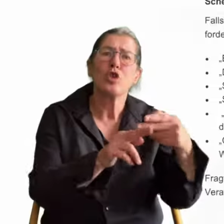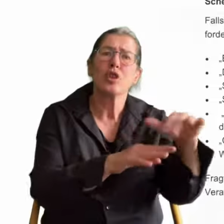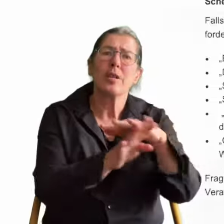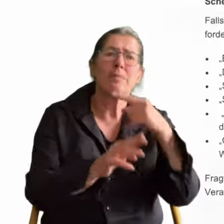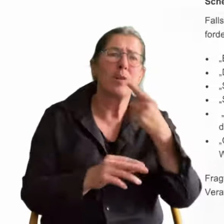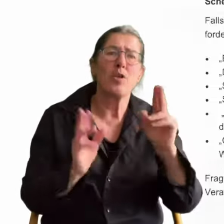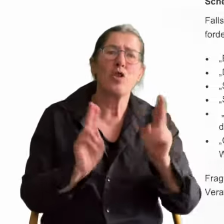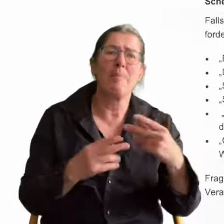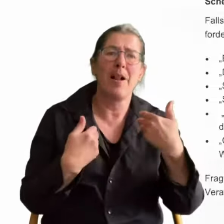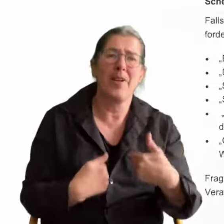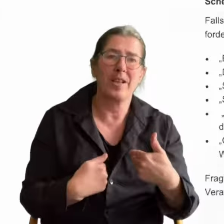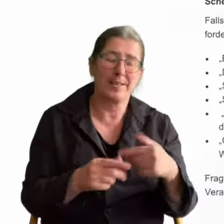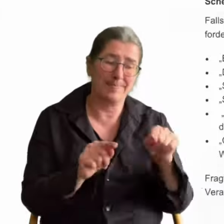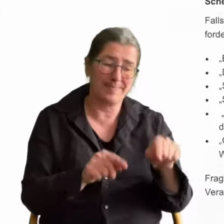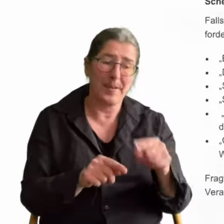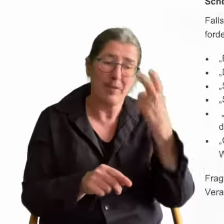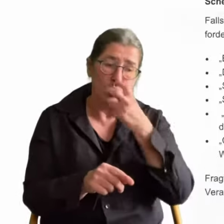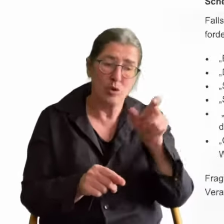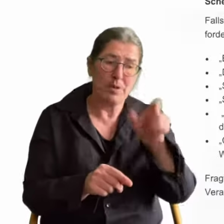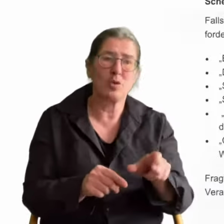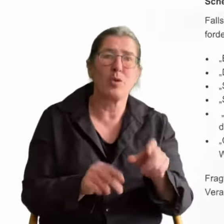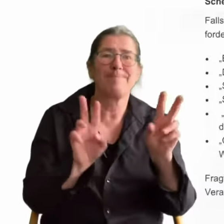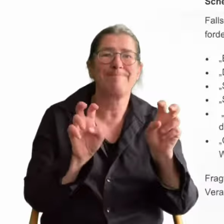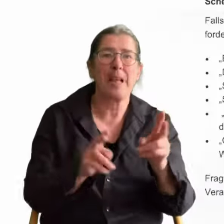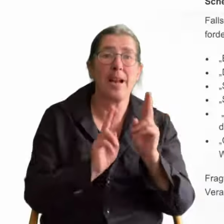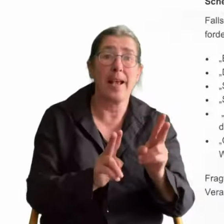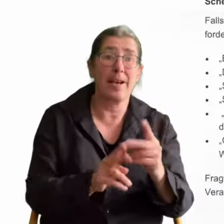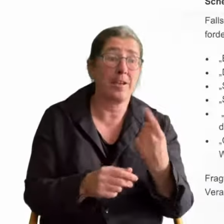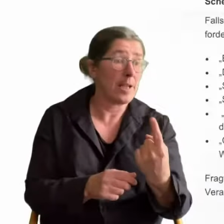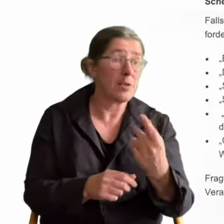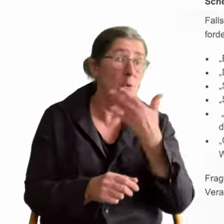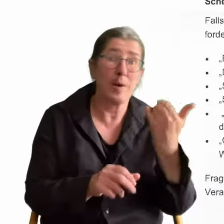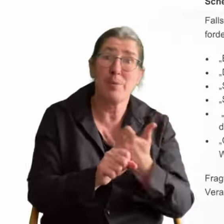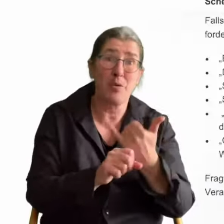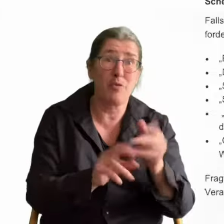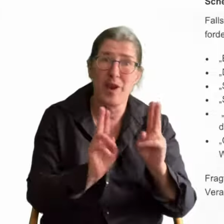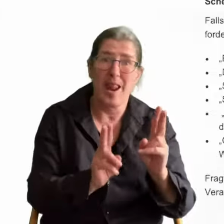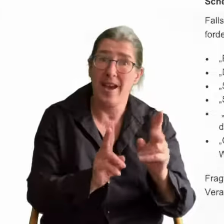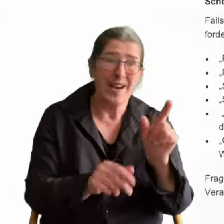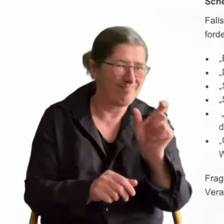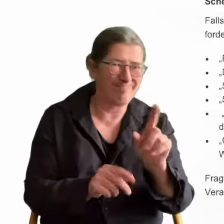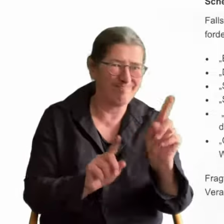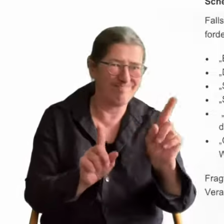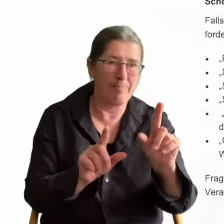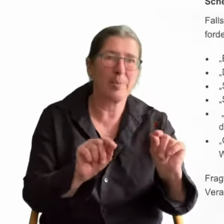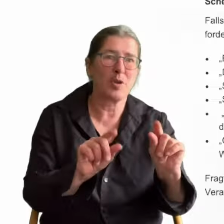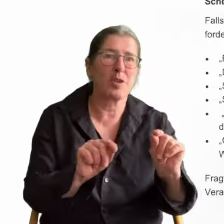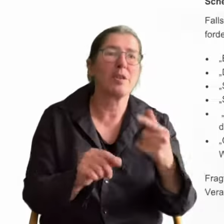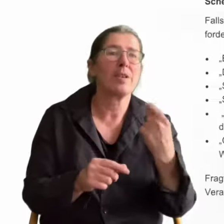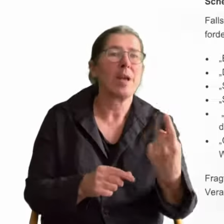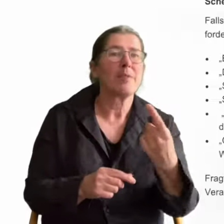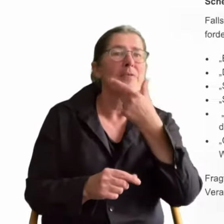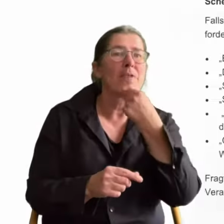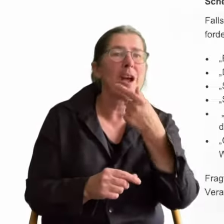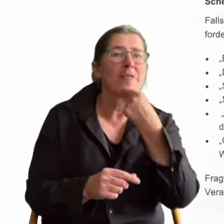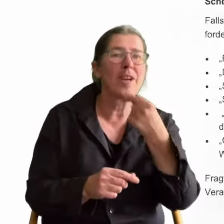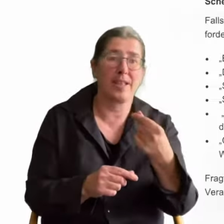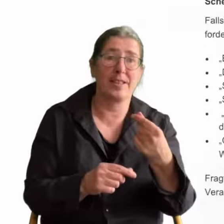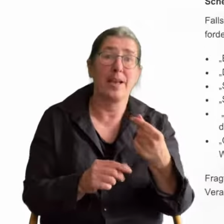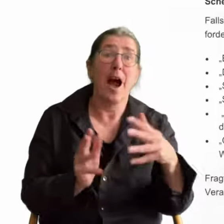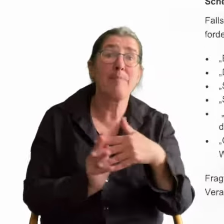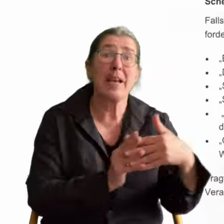diese versuchspersonen die als lehrer bezeichnet werden das waren keine lehrer sondern waren einfach ganz normale freiwillige menschen